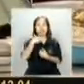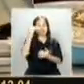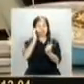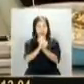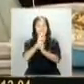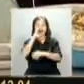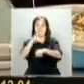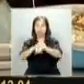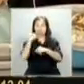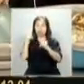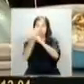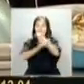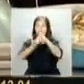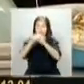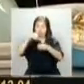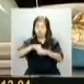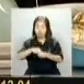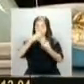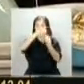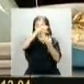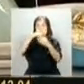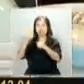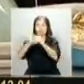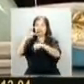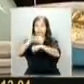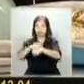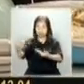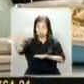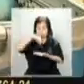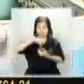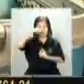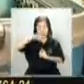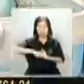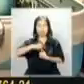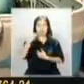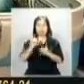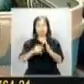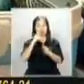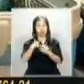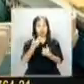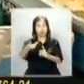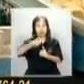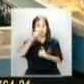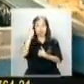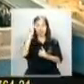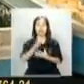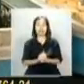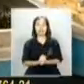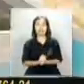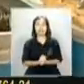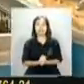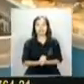ามียาไอซ์ไว้ในครอบครองเพื่อจำหน่ายและนำเข้ามาในราชอาณาจักรเพื่อจำหน่ายโดยไม่ได้รับอนุญาต